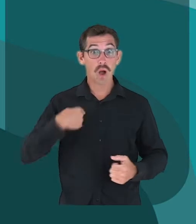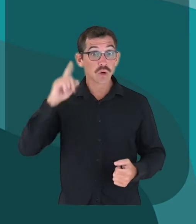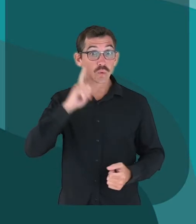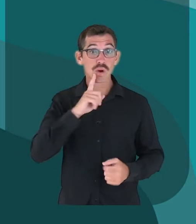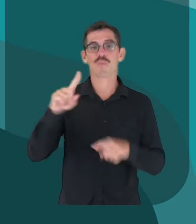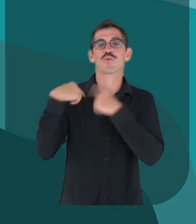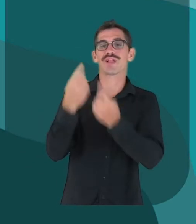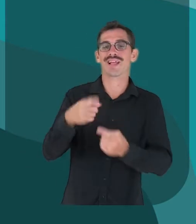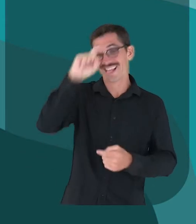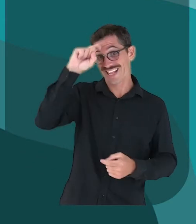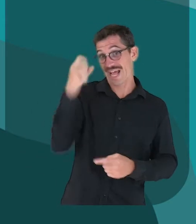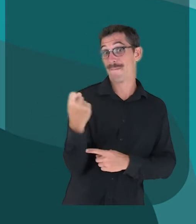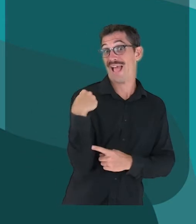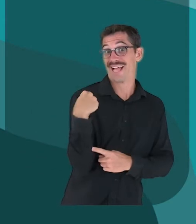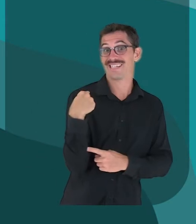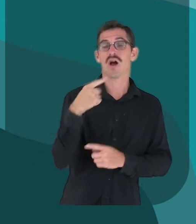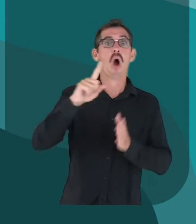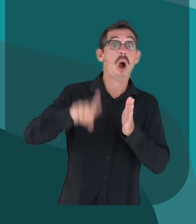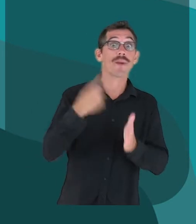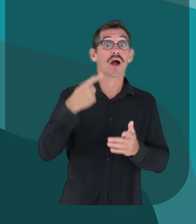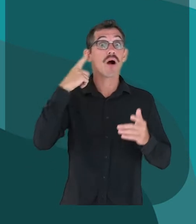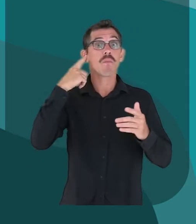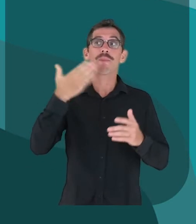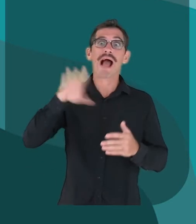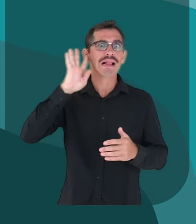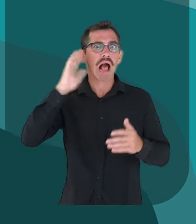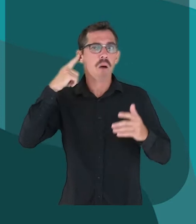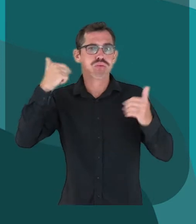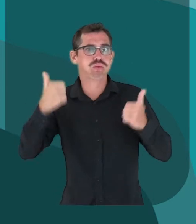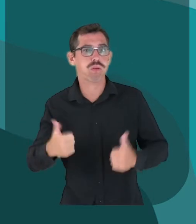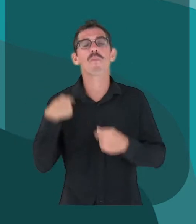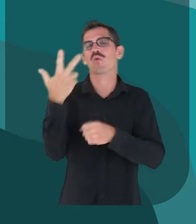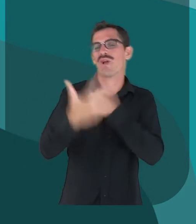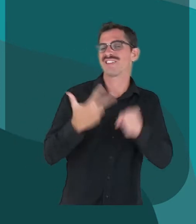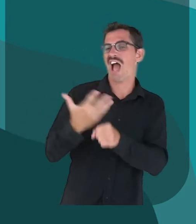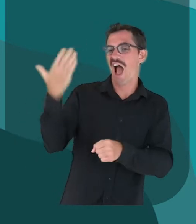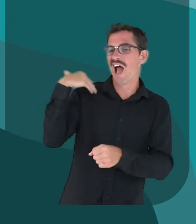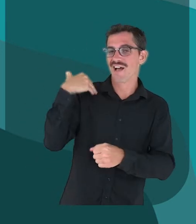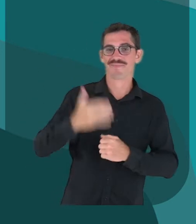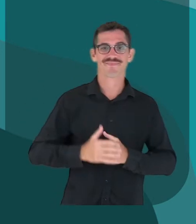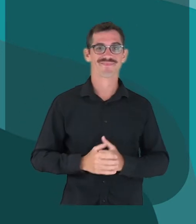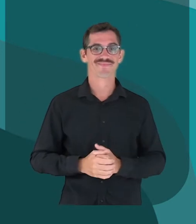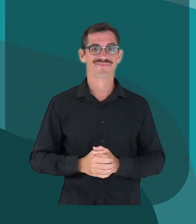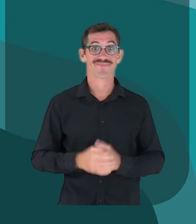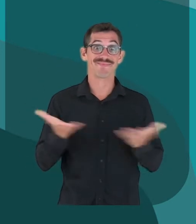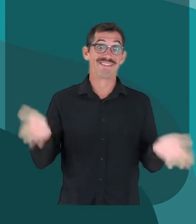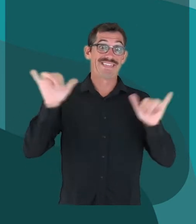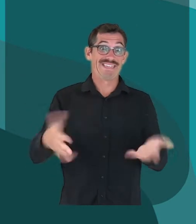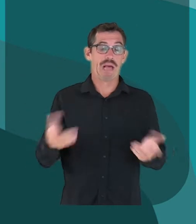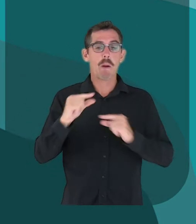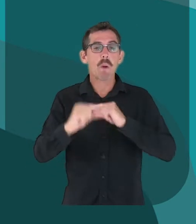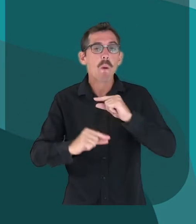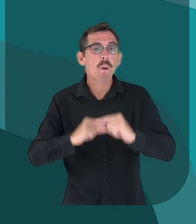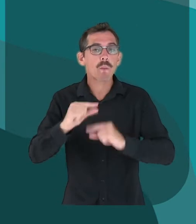Moi, je suis sourd depuis l'été dernier. J'ai commencé à être malentendant il y a de cela 3 ans. Là, ça,